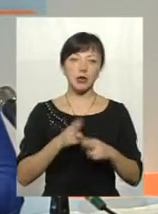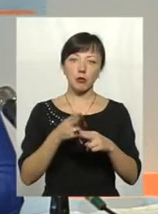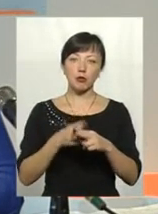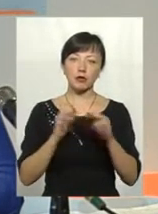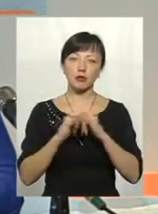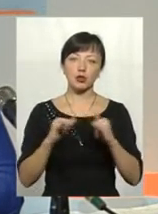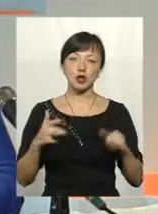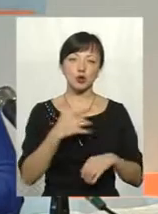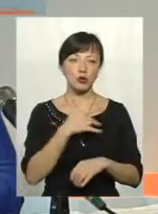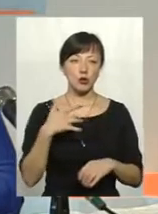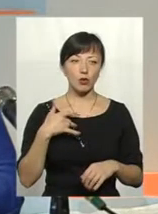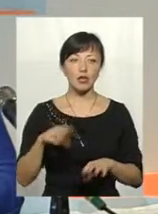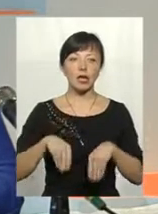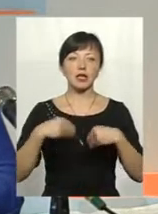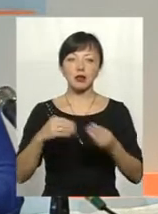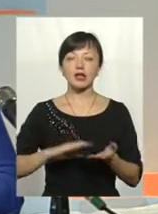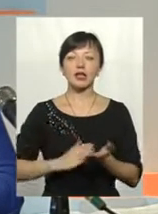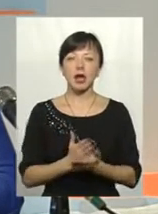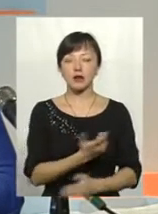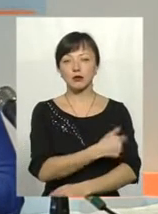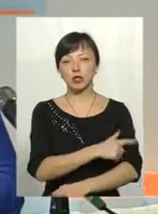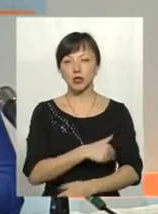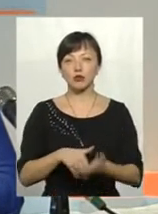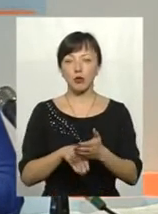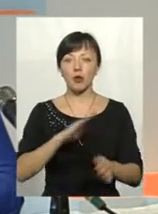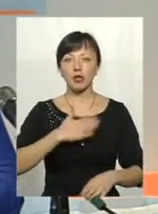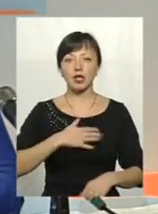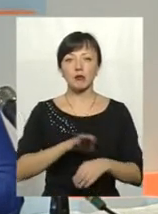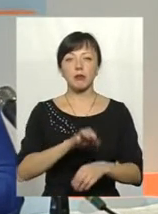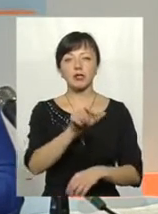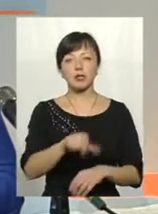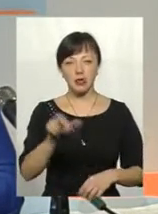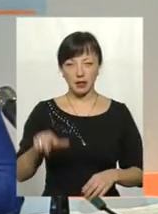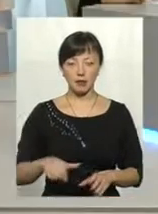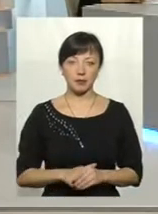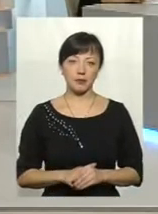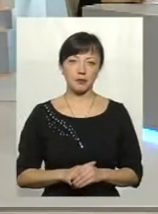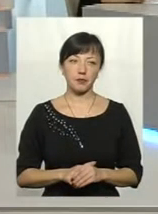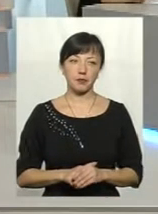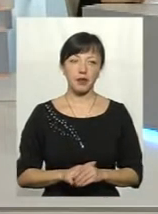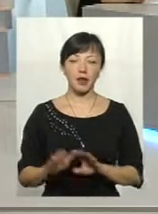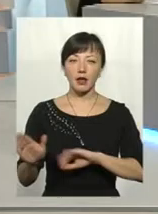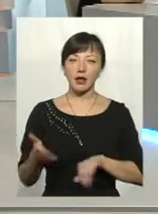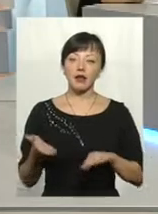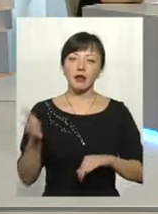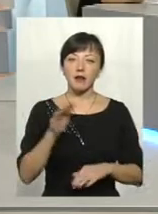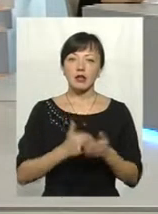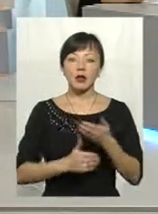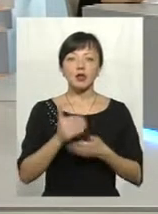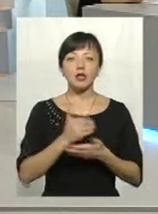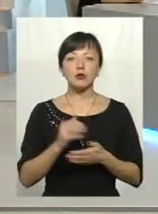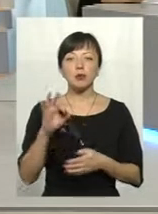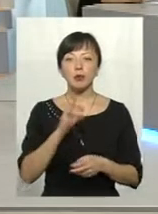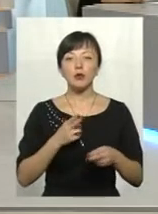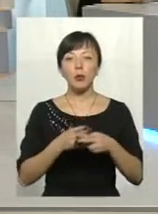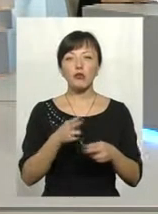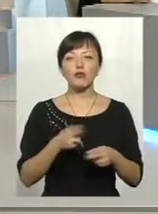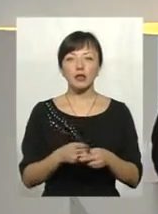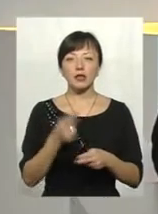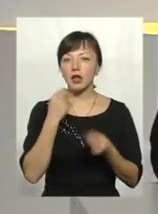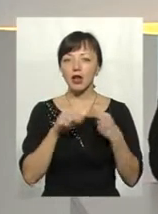поширенню туберкульозу і надати якісну медичну допомогу нашим пацієнтам, нашим хворим. Давайте наостанок про профілактику туберкульозу.